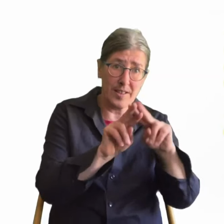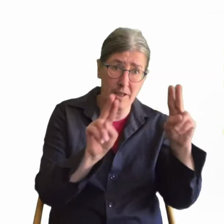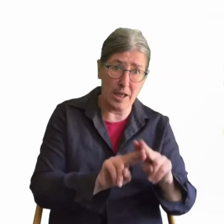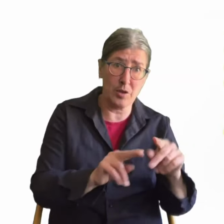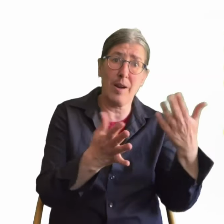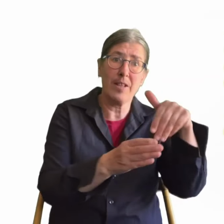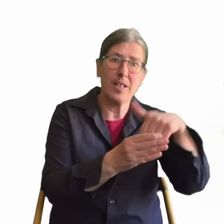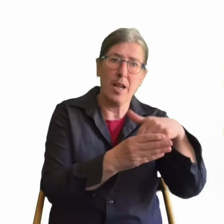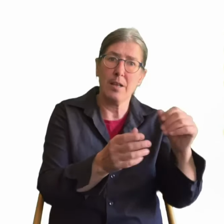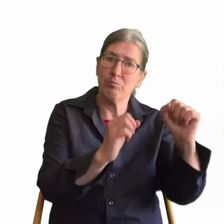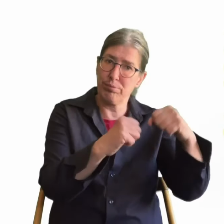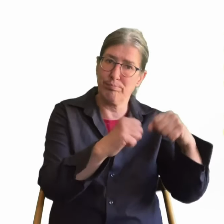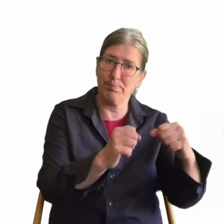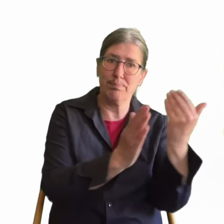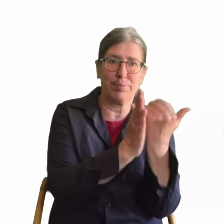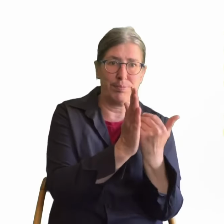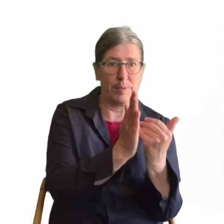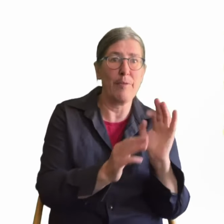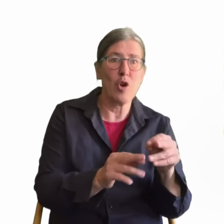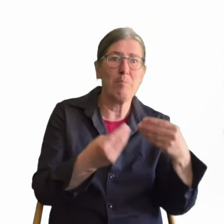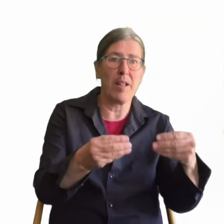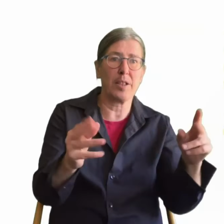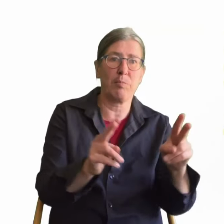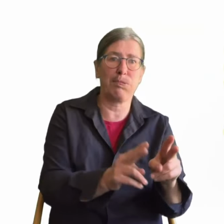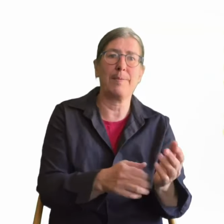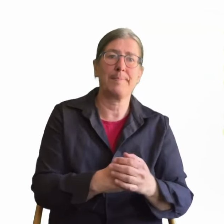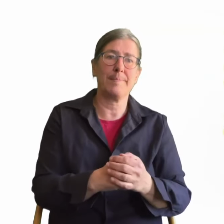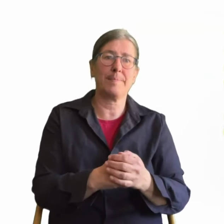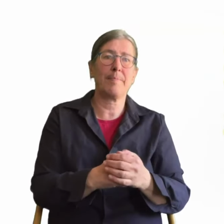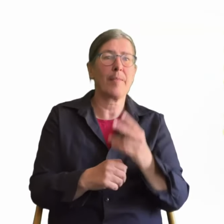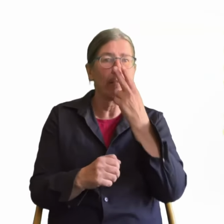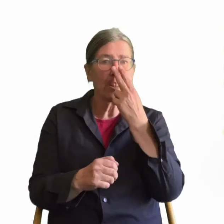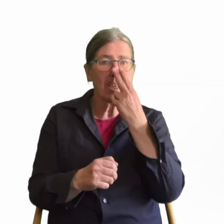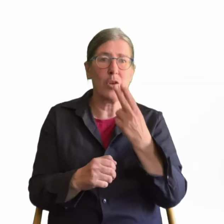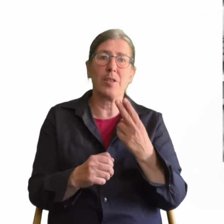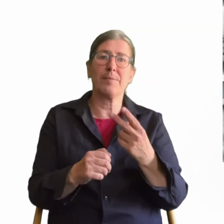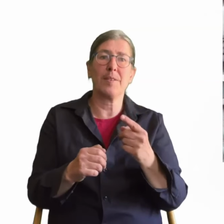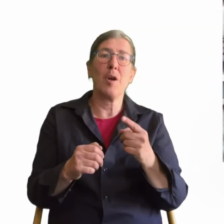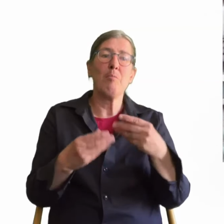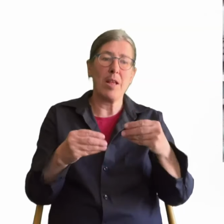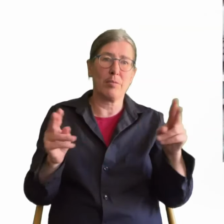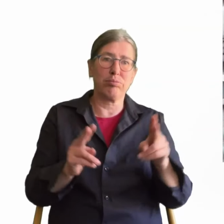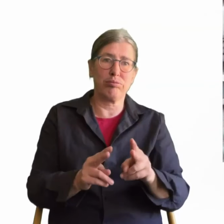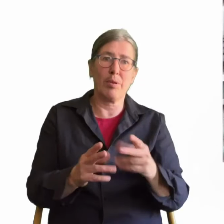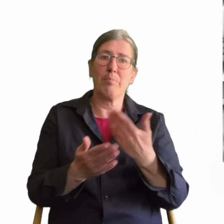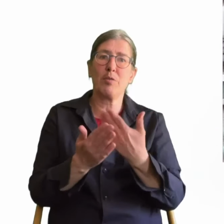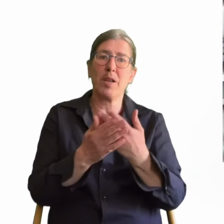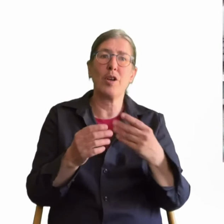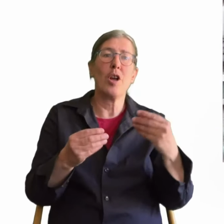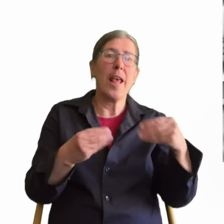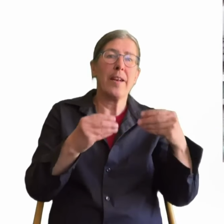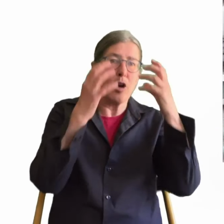Konferenz international beschlossen worden ist, um die Plastikflut einzudämmen. Wie würde es aussehen, wenn wir Plastik reduzieren? Man könnte zum